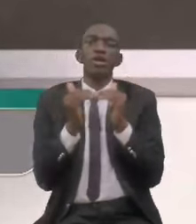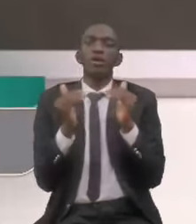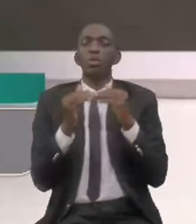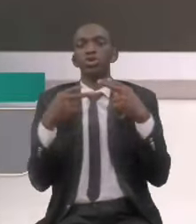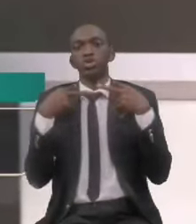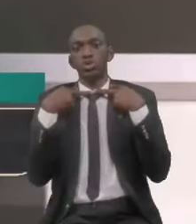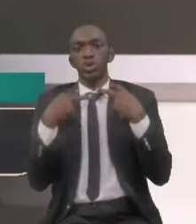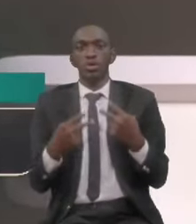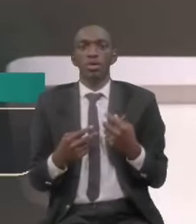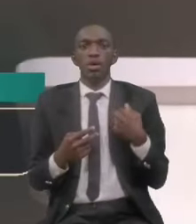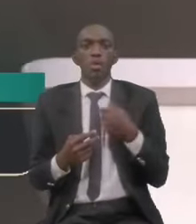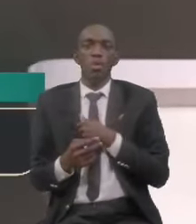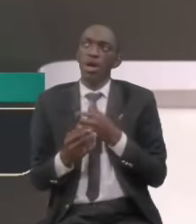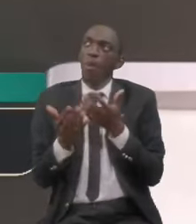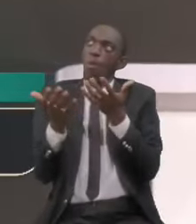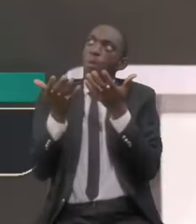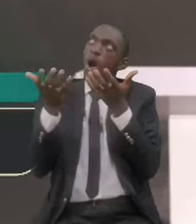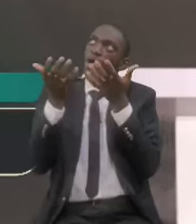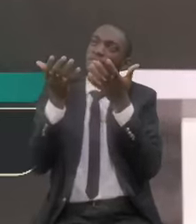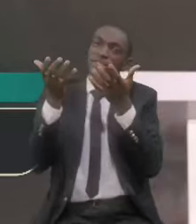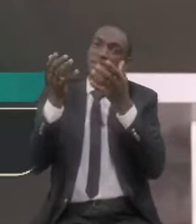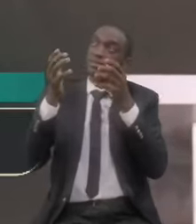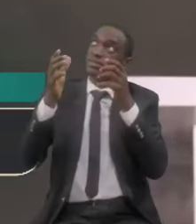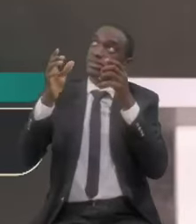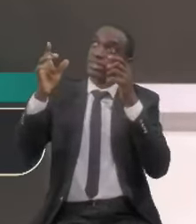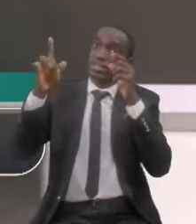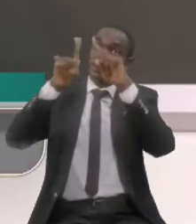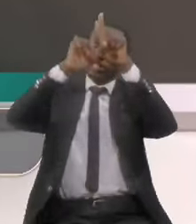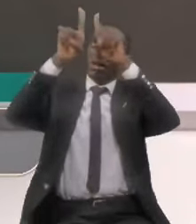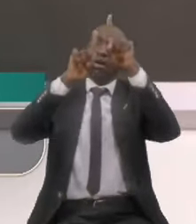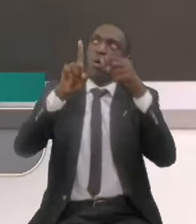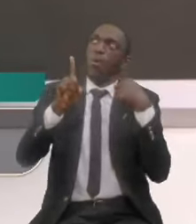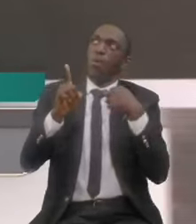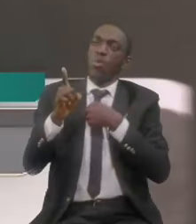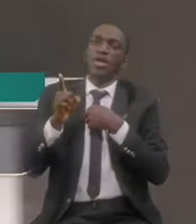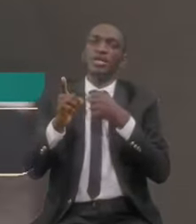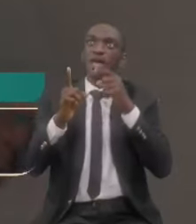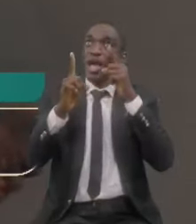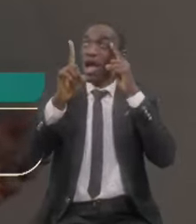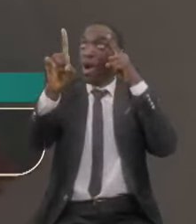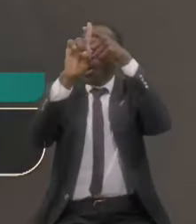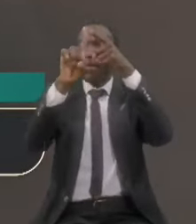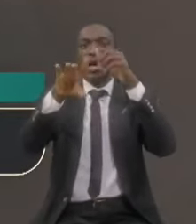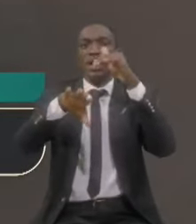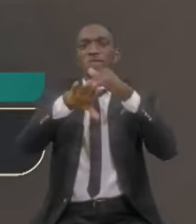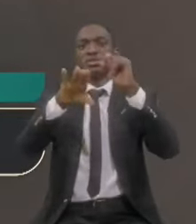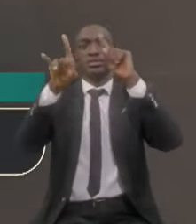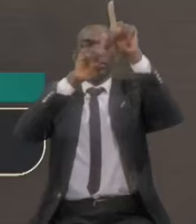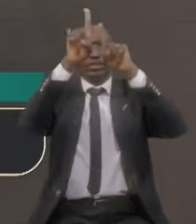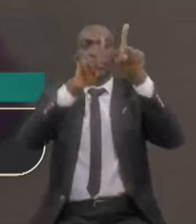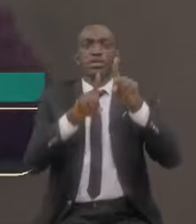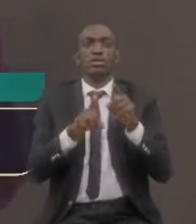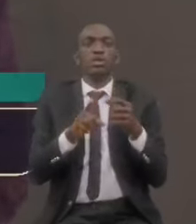étranger. Nous visons à devenir des étoiles. Mais nous nous soumettons.